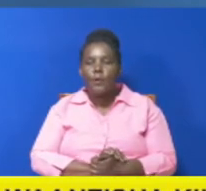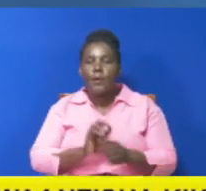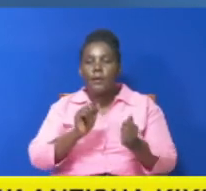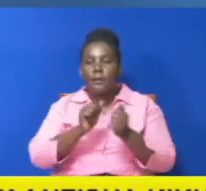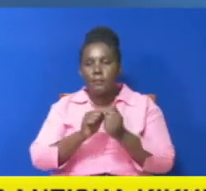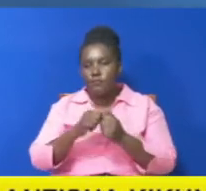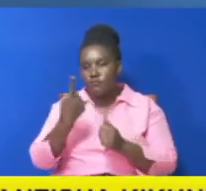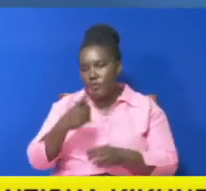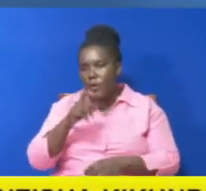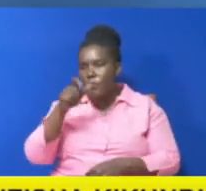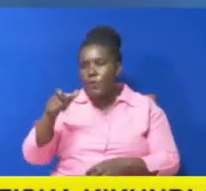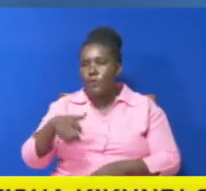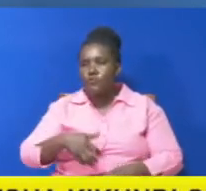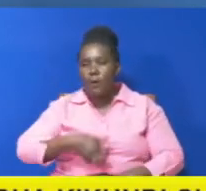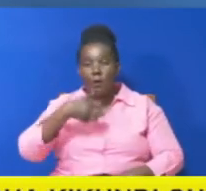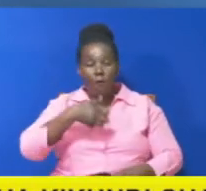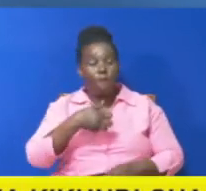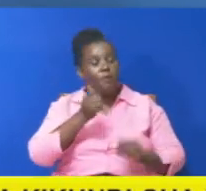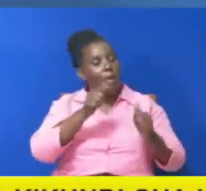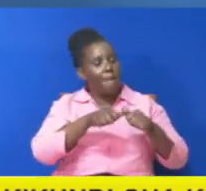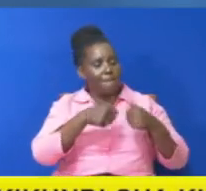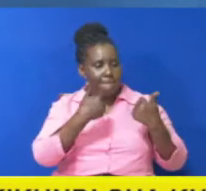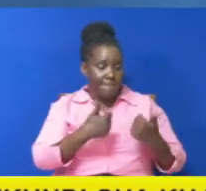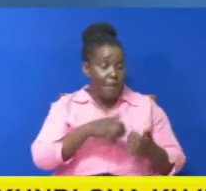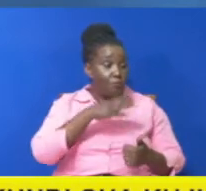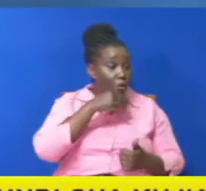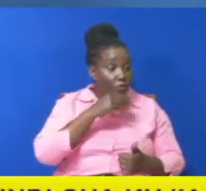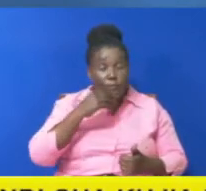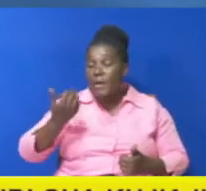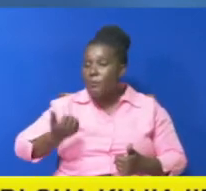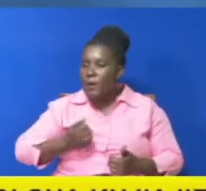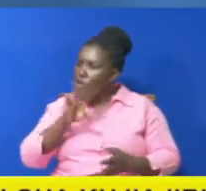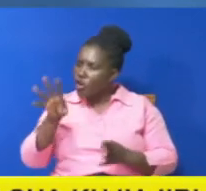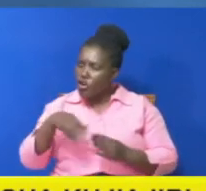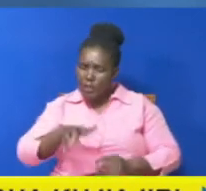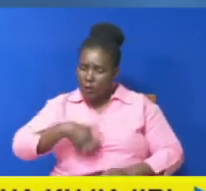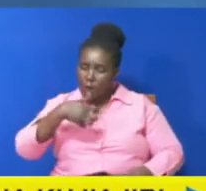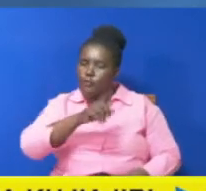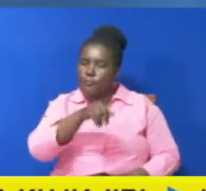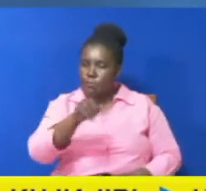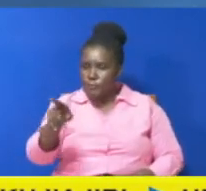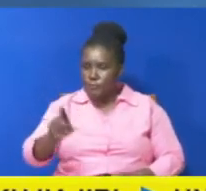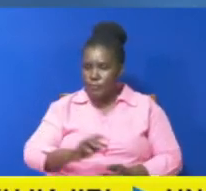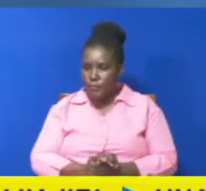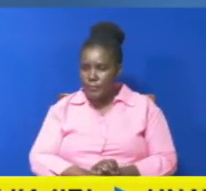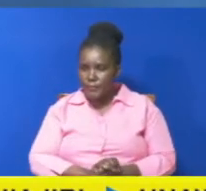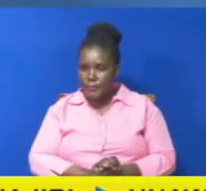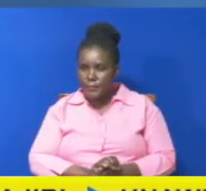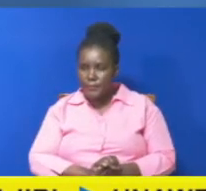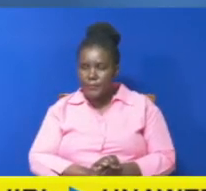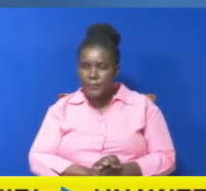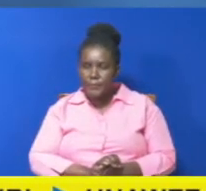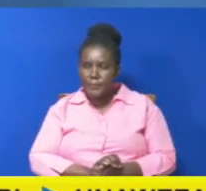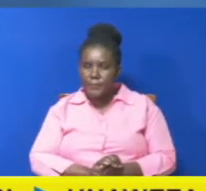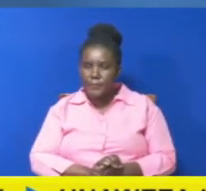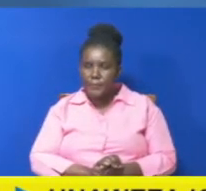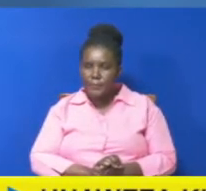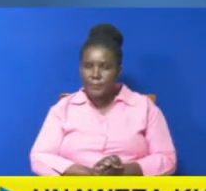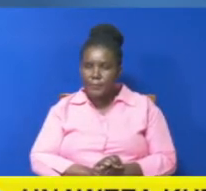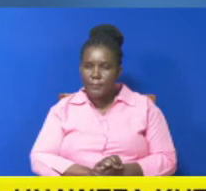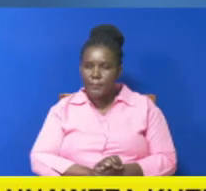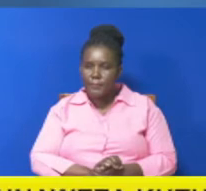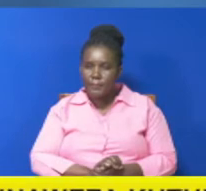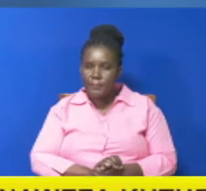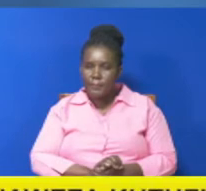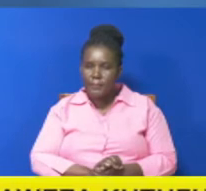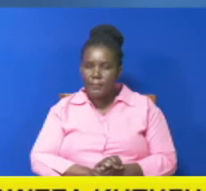ili ya kupewa talaka kwa mwanaume na kwa mwanamke. Kuna kitu ambacho kimejengeka ndani yake.